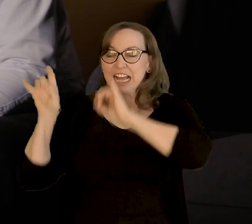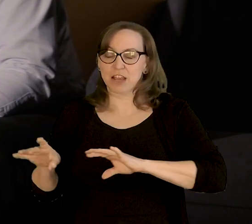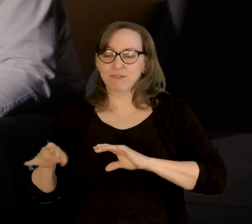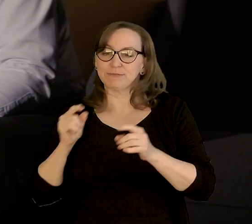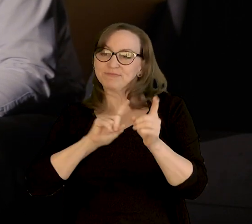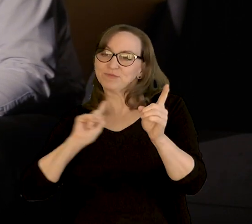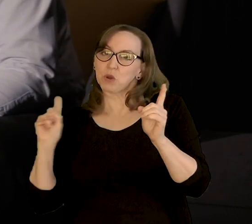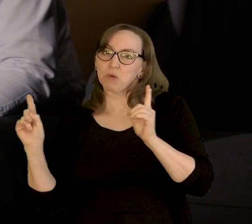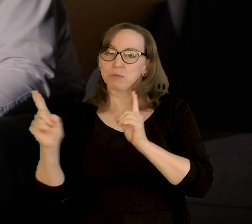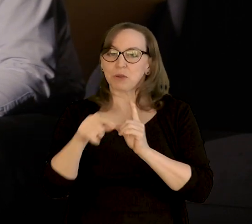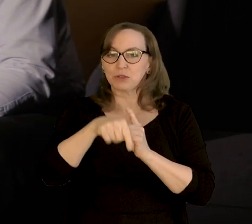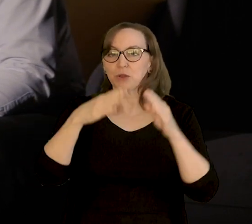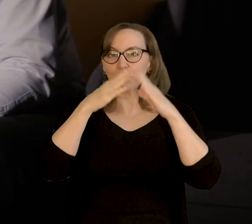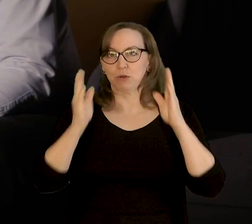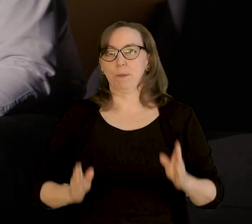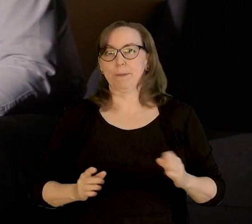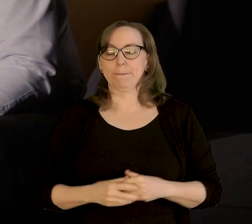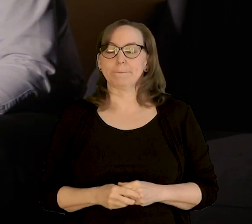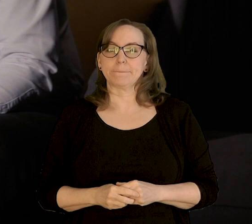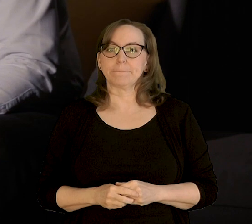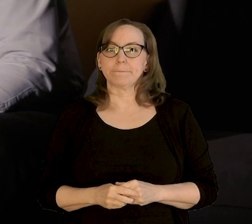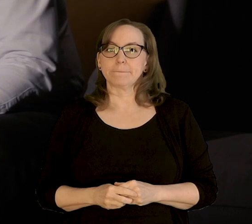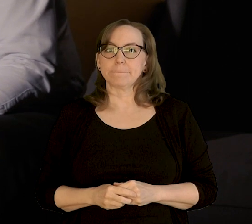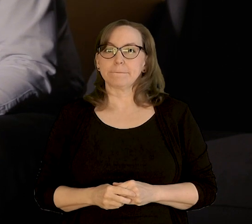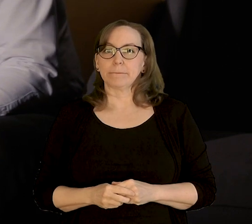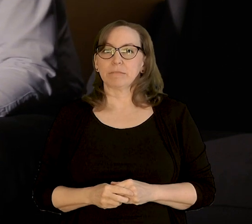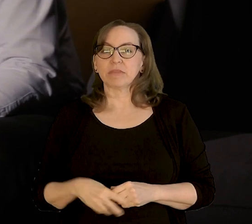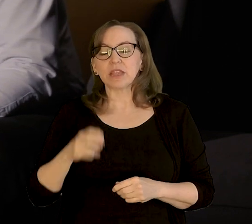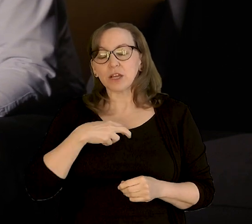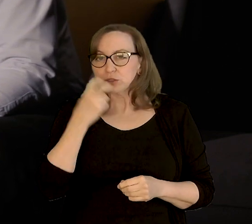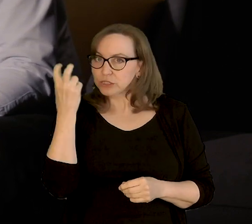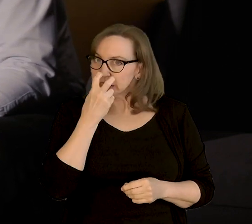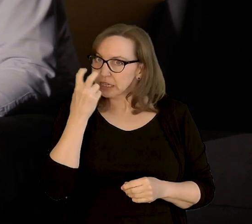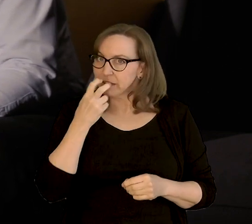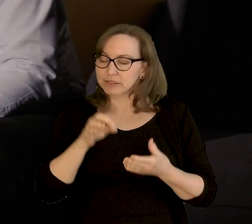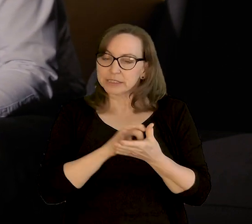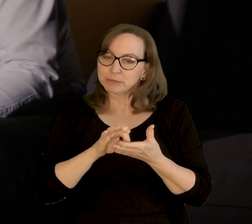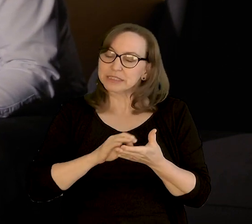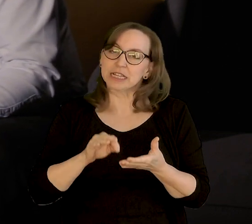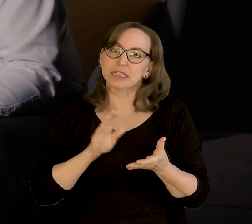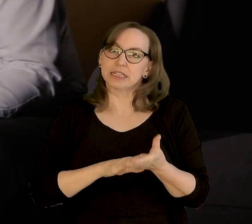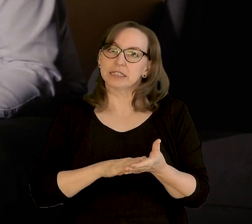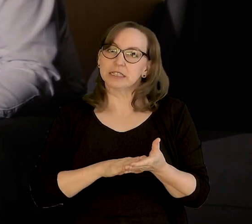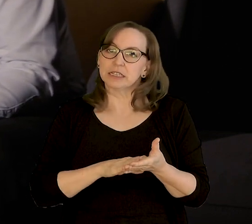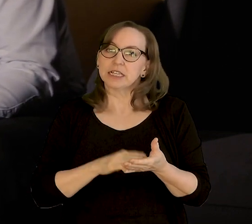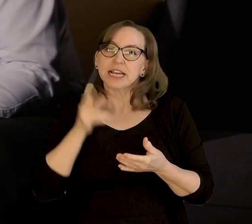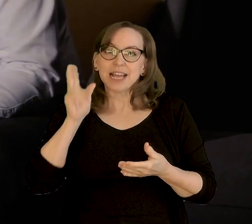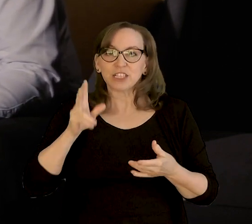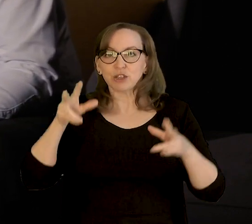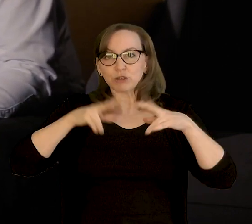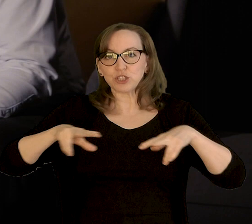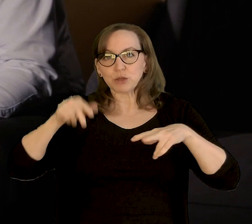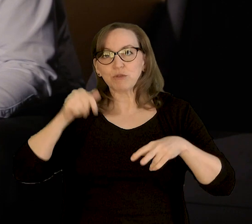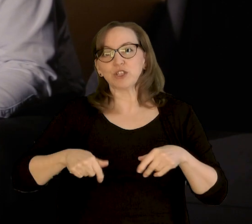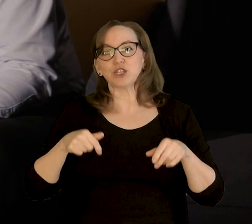omijał dany dom. Co ciekawe, w zapisie też jest napisane, że każda rodzina